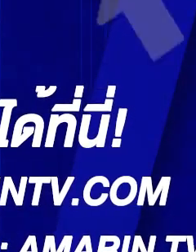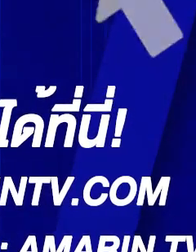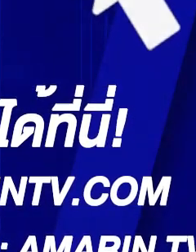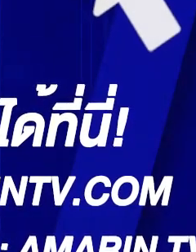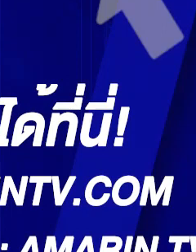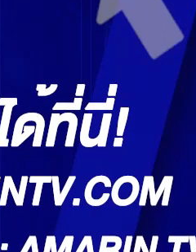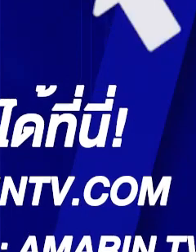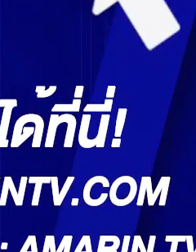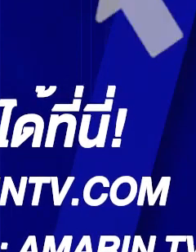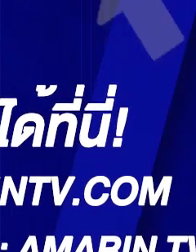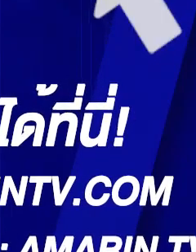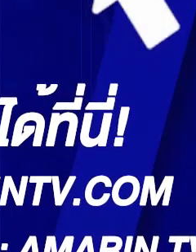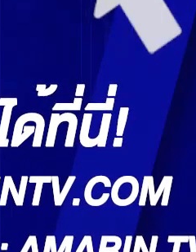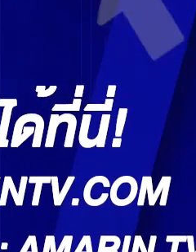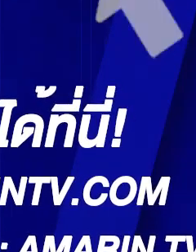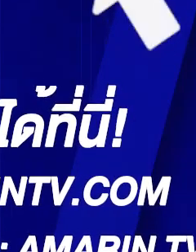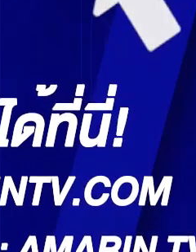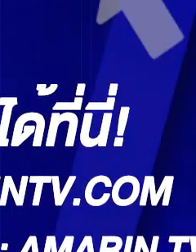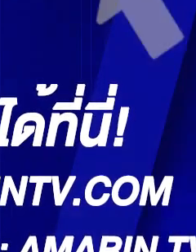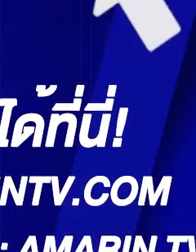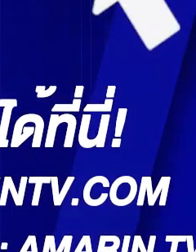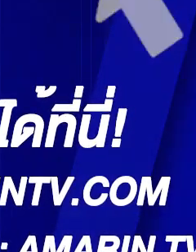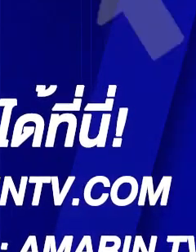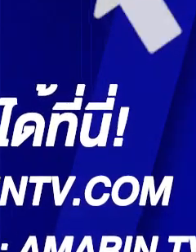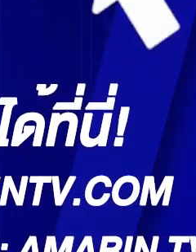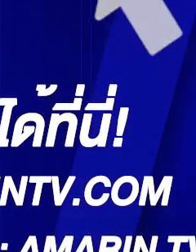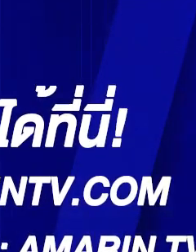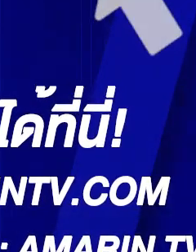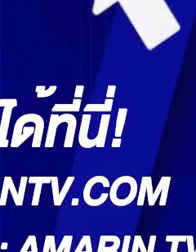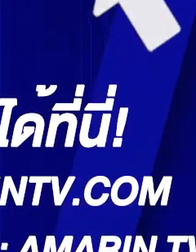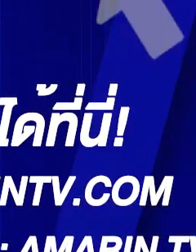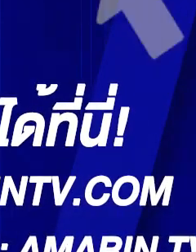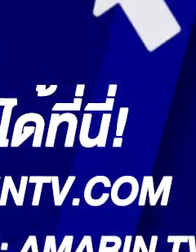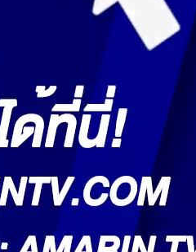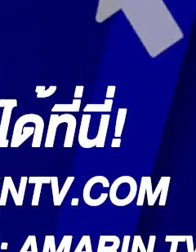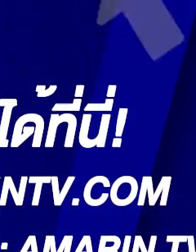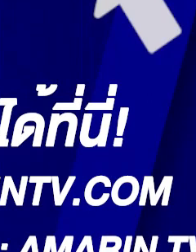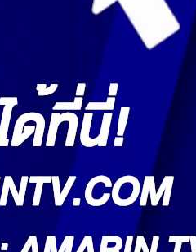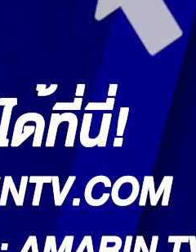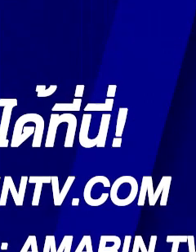า 11:00 น.เป็นต้นไปทางอมรินทร์ทีวี HD ช่อง 34ที่นี่ที่เดียวครับ